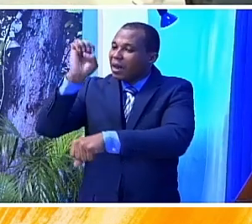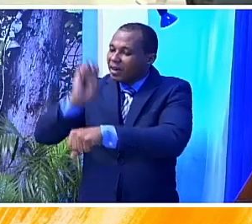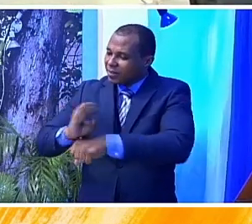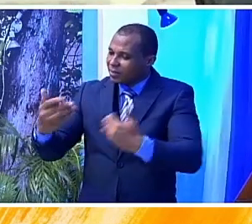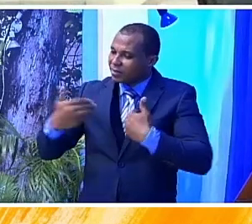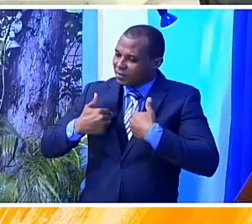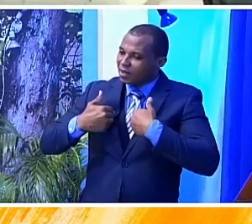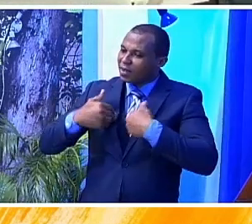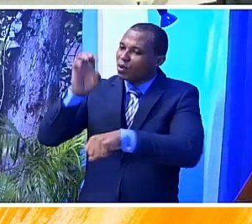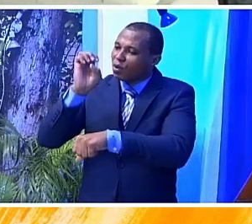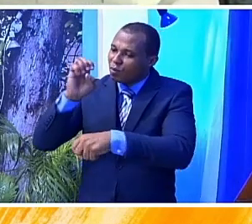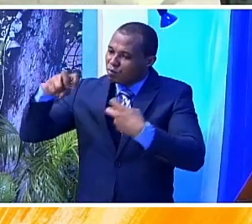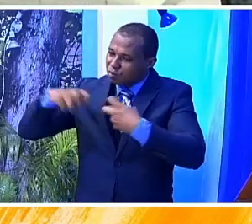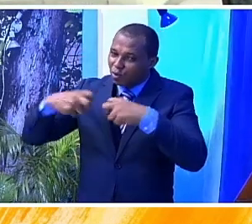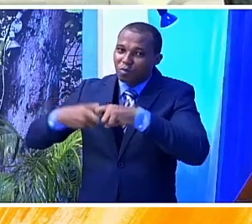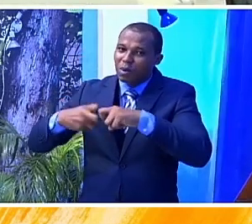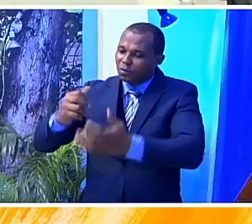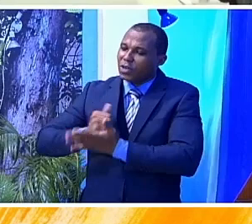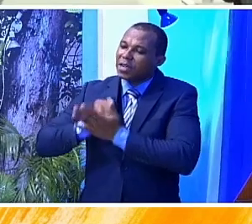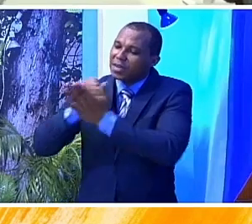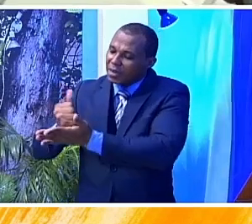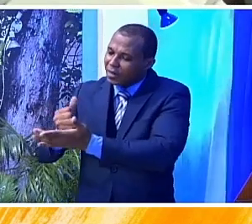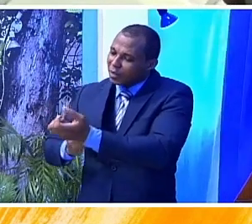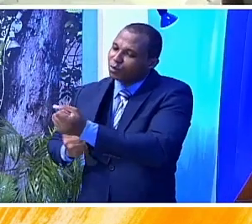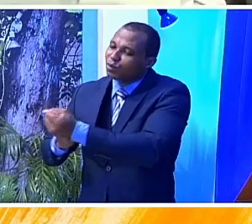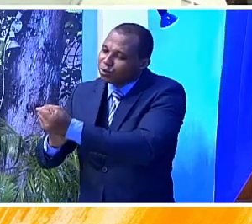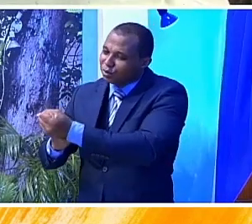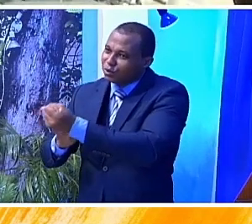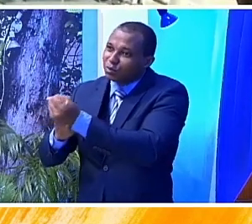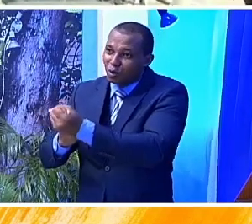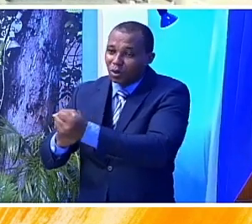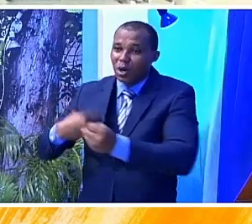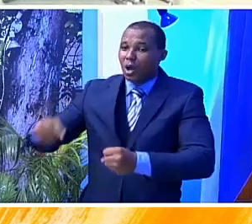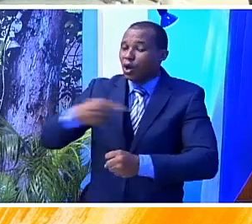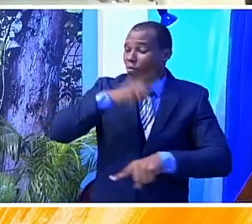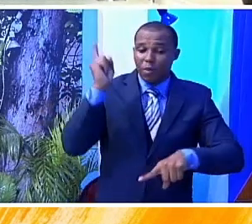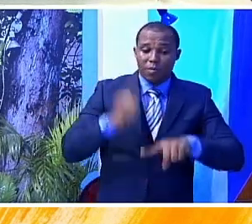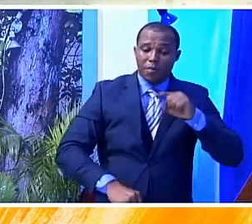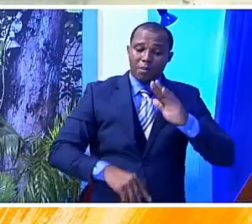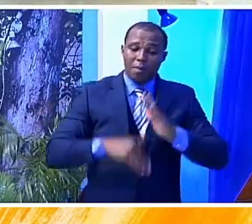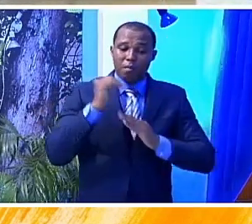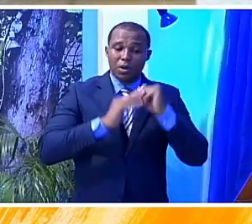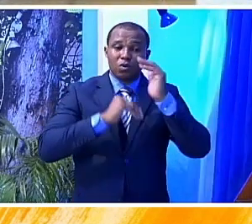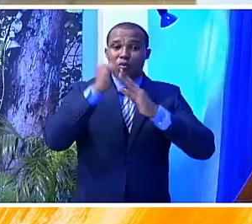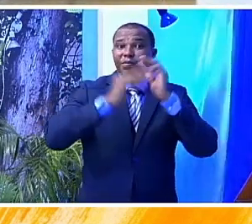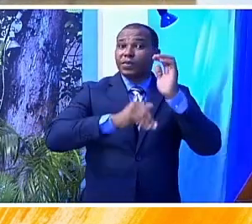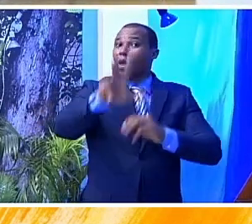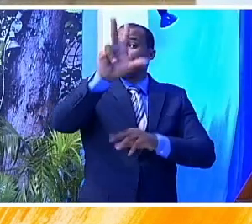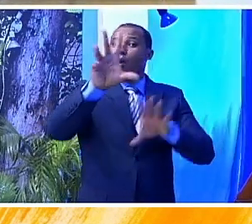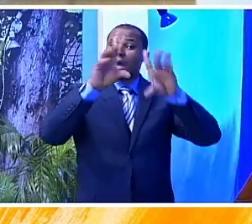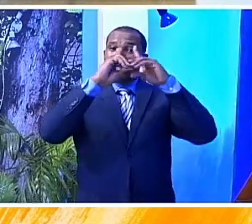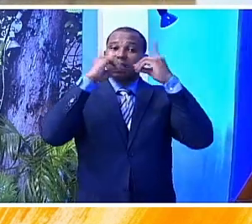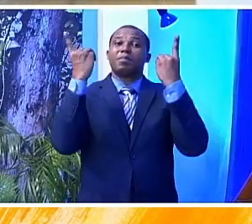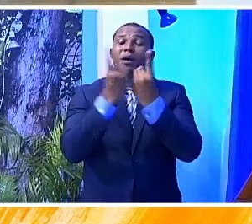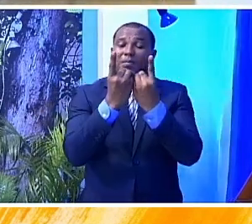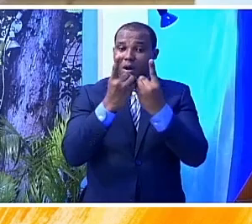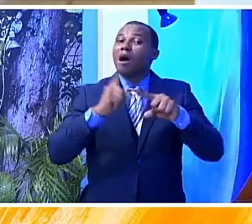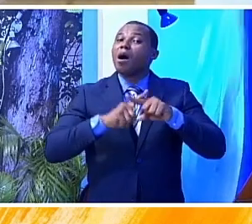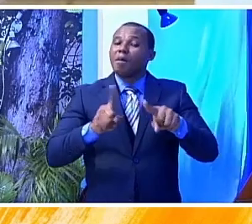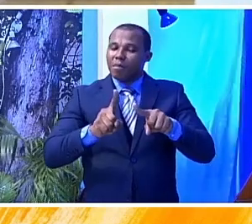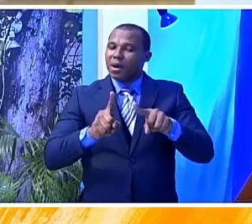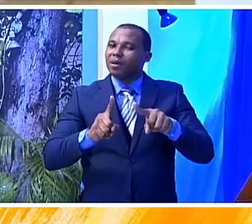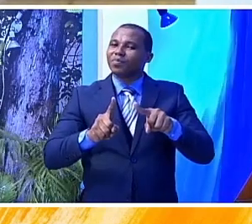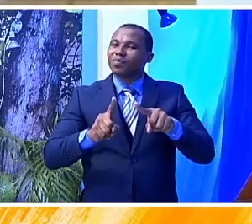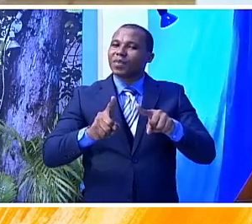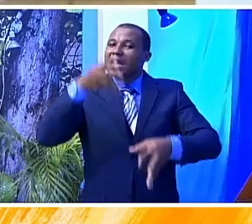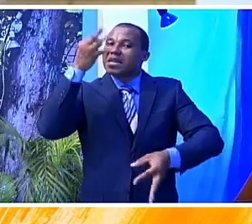reprenons fait dans l'église panon nous pas ka reconstruire trois départements yo mais ça nous ka faire si ça